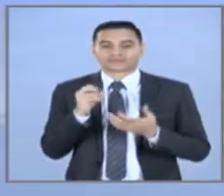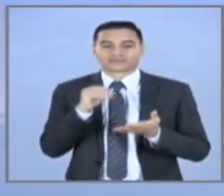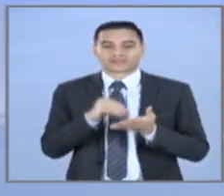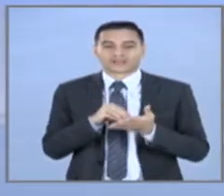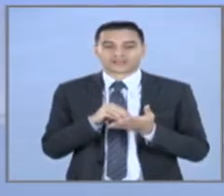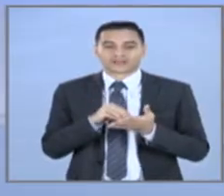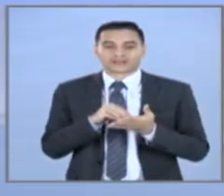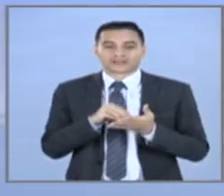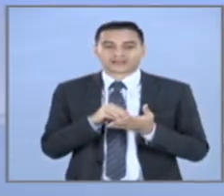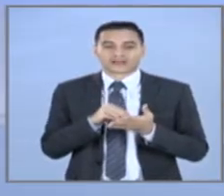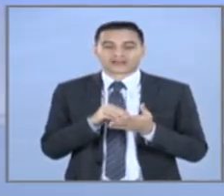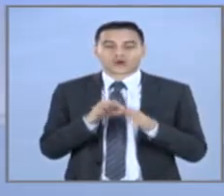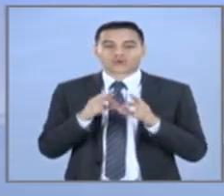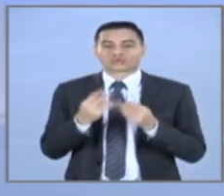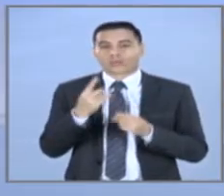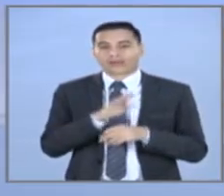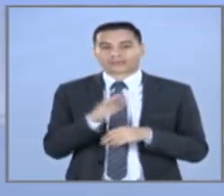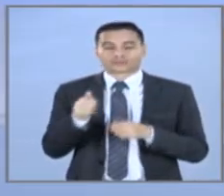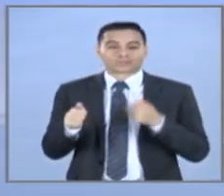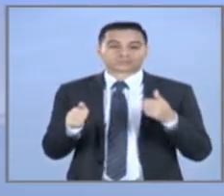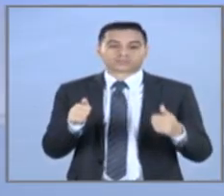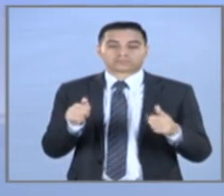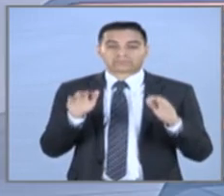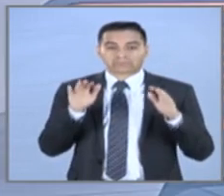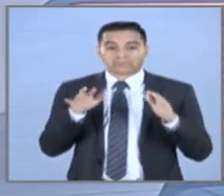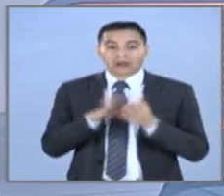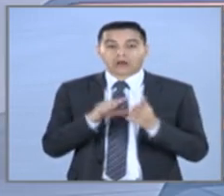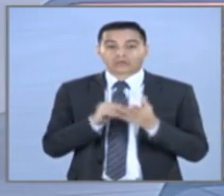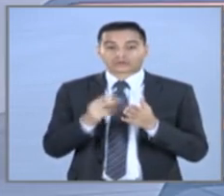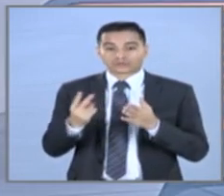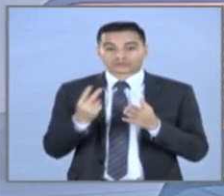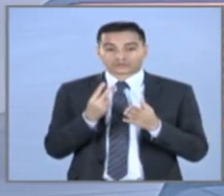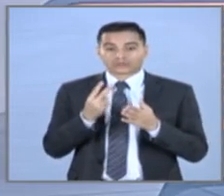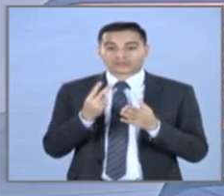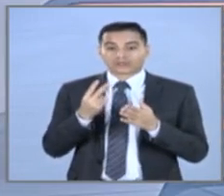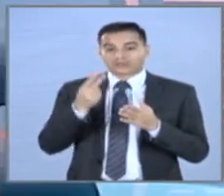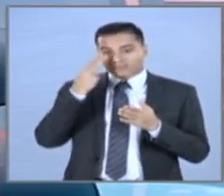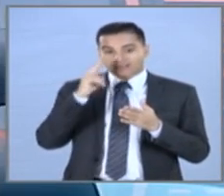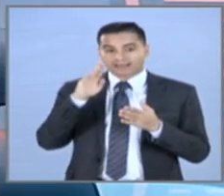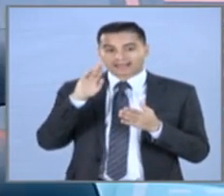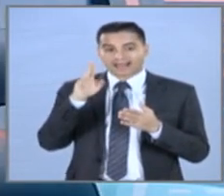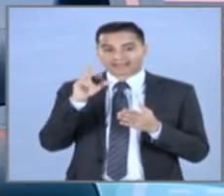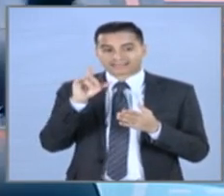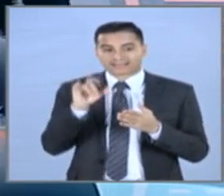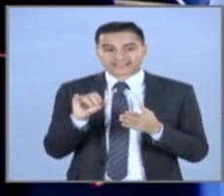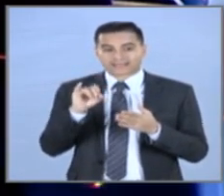25 نقطة لعيلة واحدة بس. أول اثنين تسنيم وكرولوس، وهاتوا معاك ورا